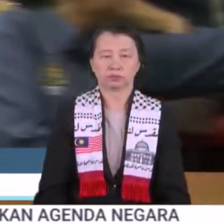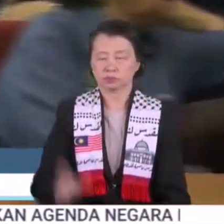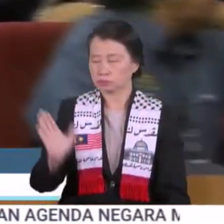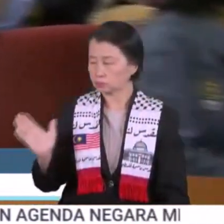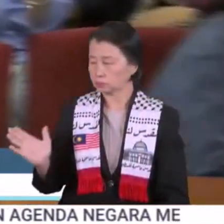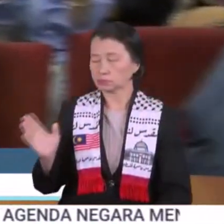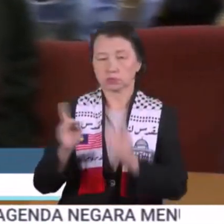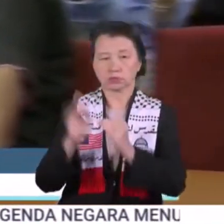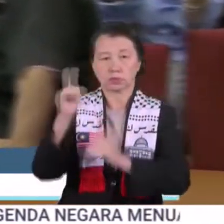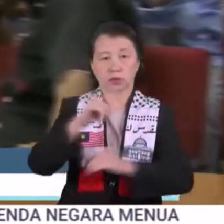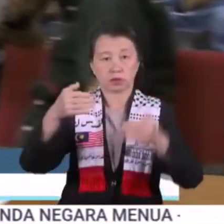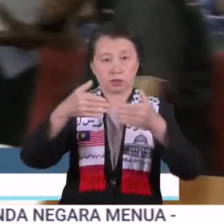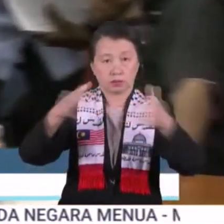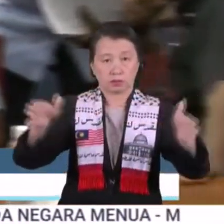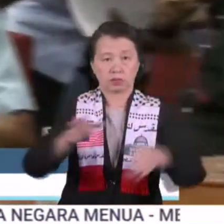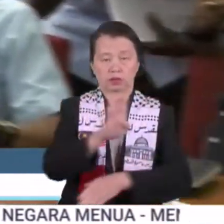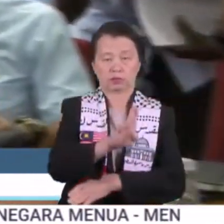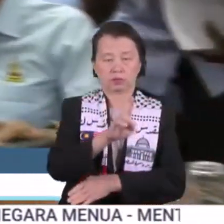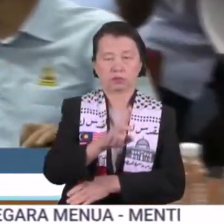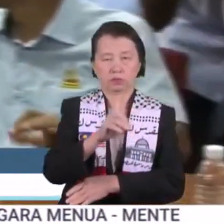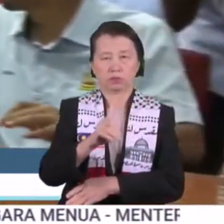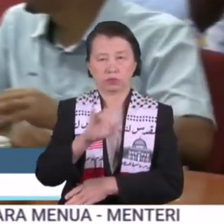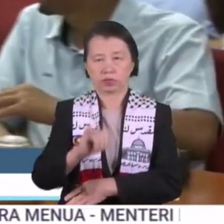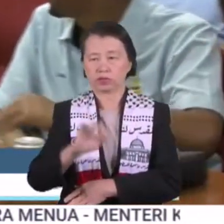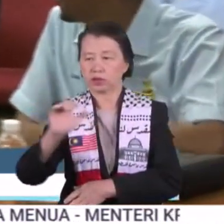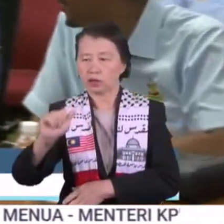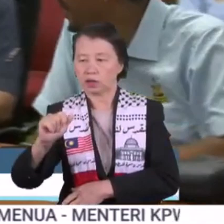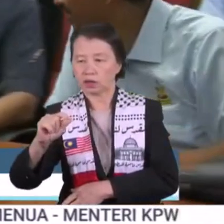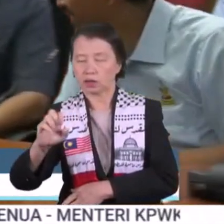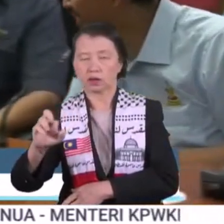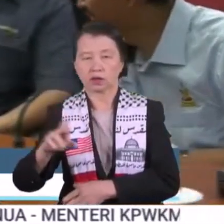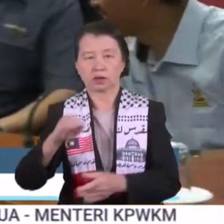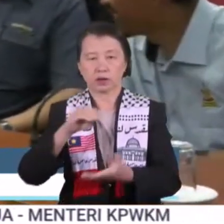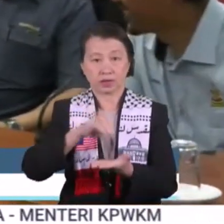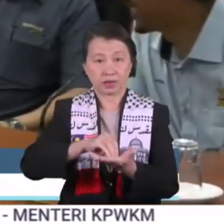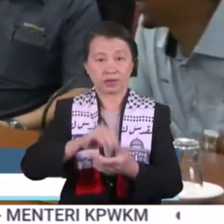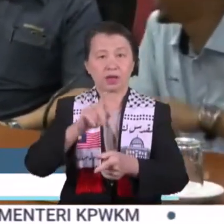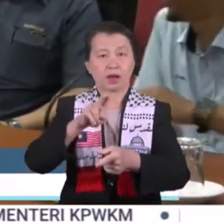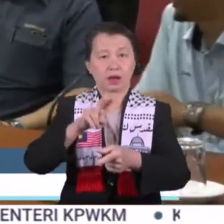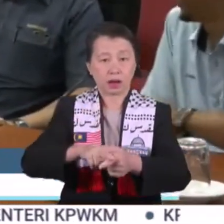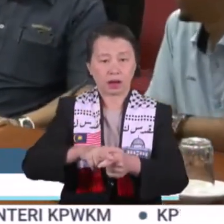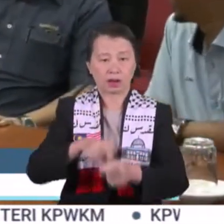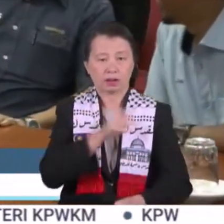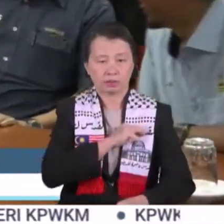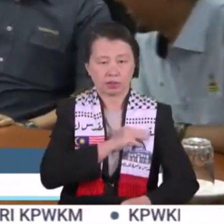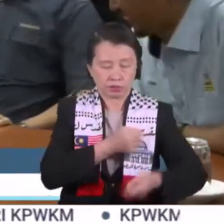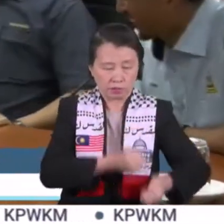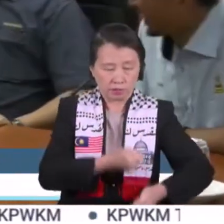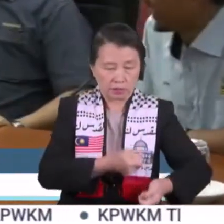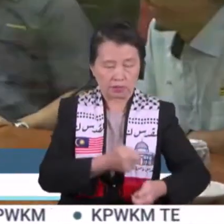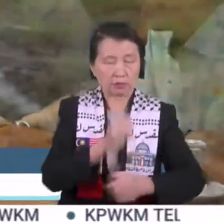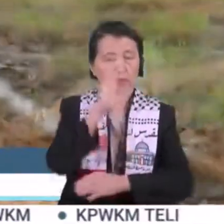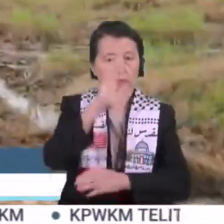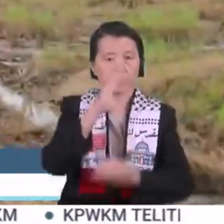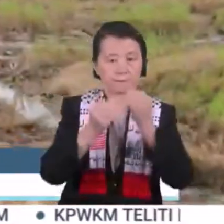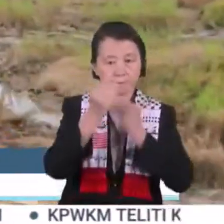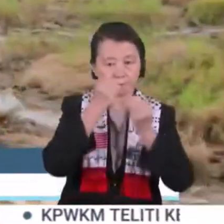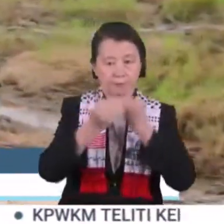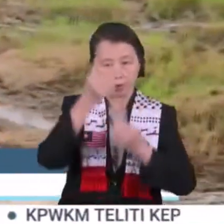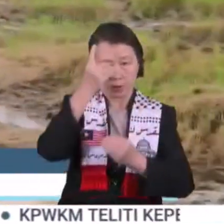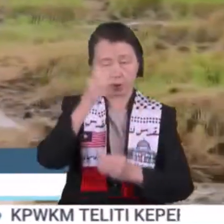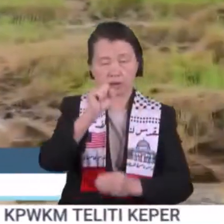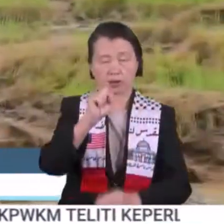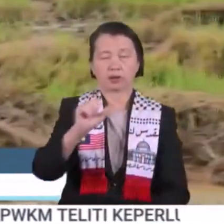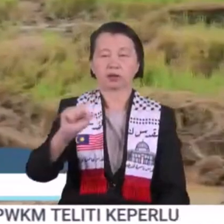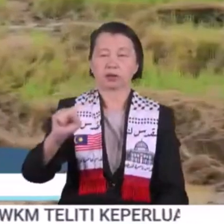Beliau ditemui pada hari terbuka Budi Agri Komoditi di Mardi Kelang. Turut hadir Menteri Pertanian dan Keterjaminan Makanan, Datuk